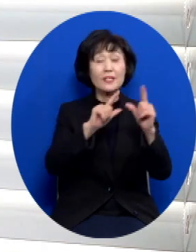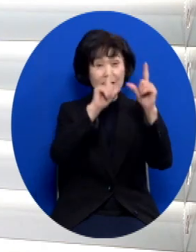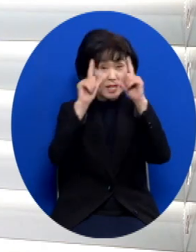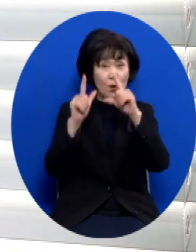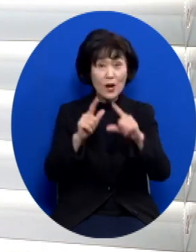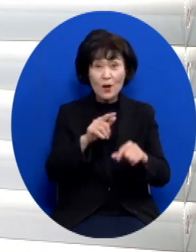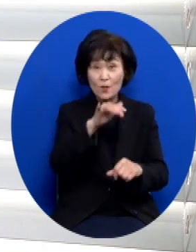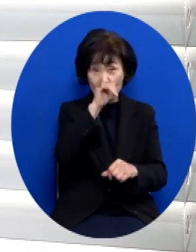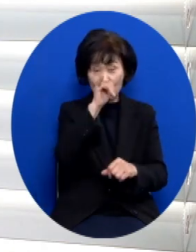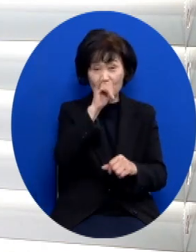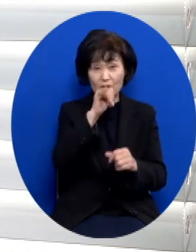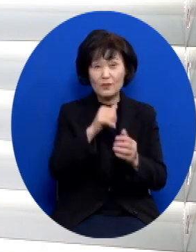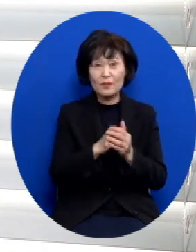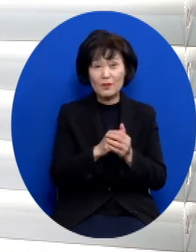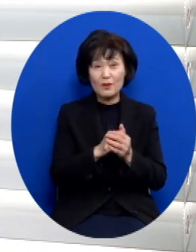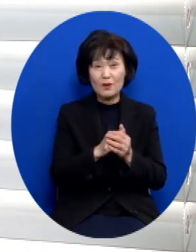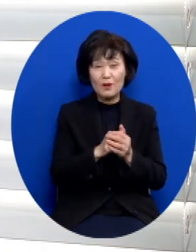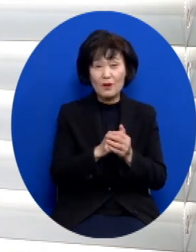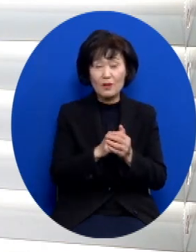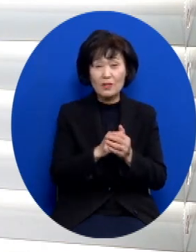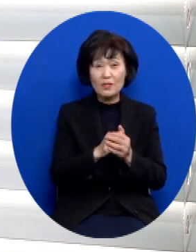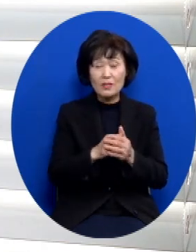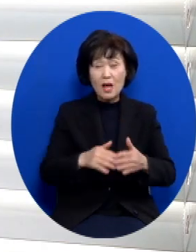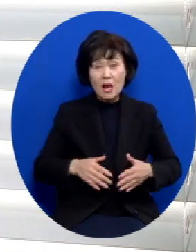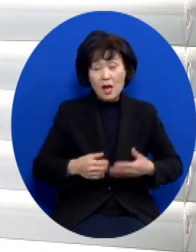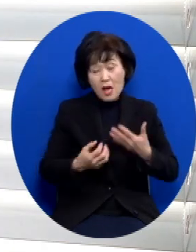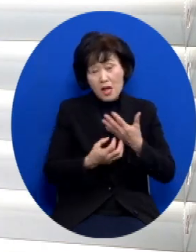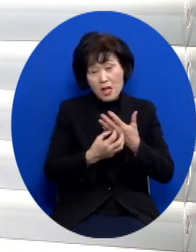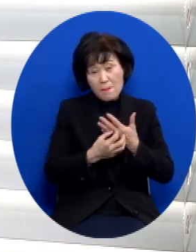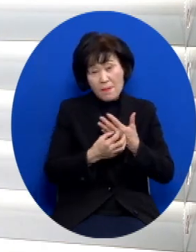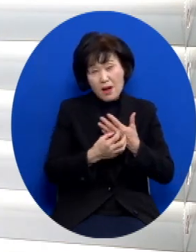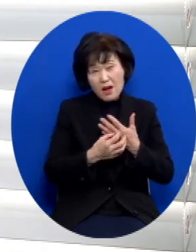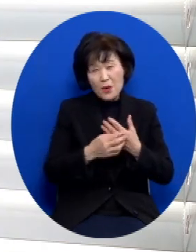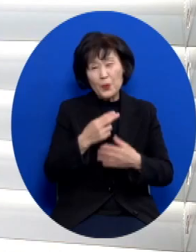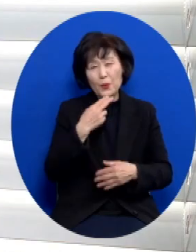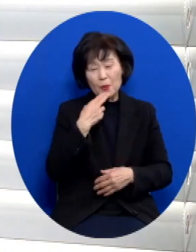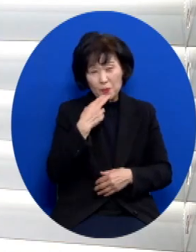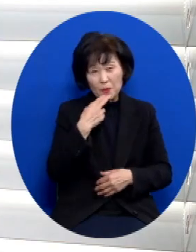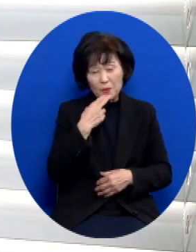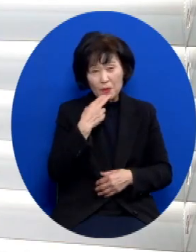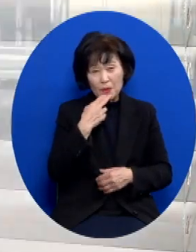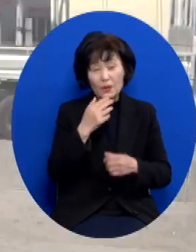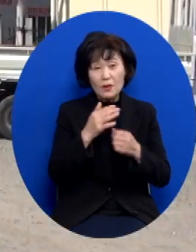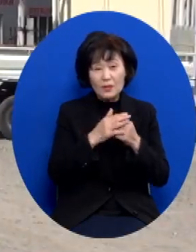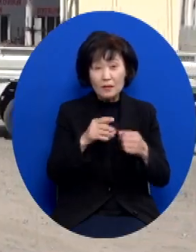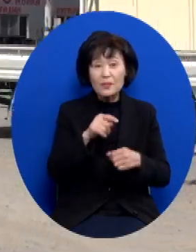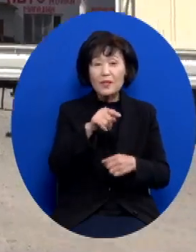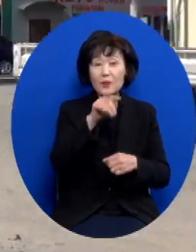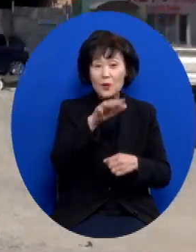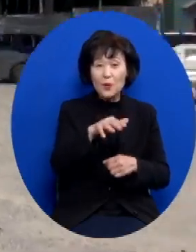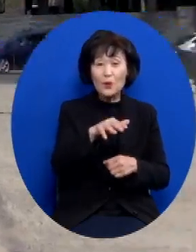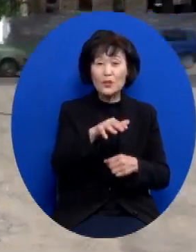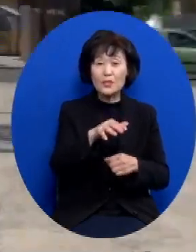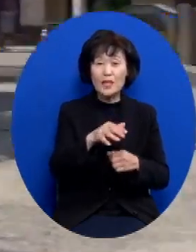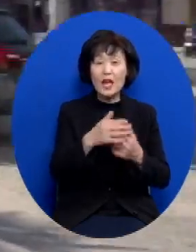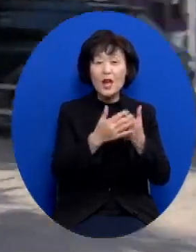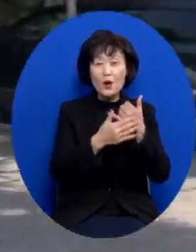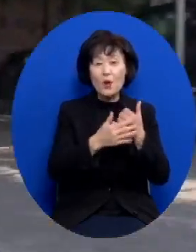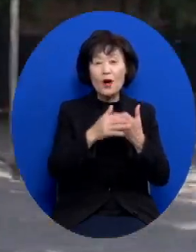보니까 제대로 난방시설이 되질 않아요. 그래서 그 나라를 위해서 우리 키르기스탄 연탄은행을 수도